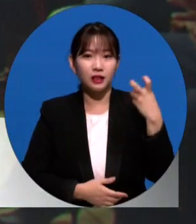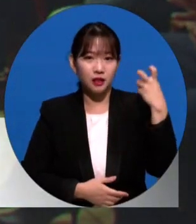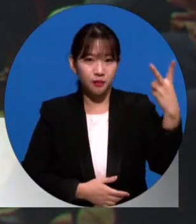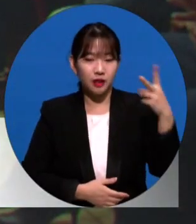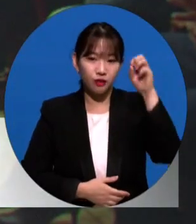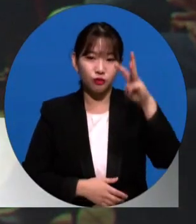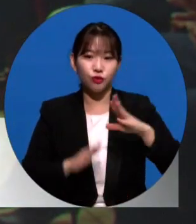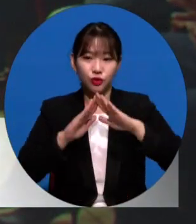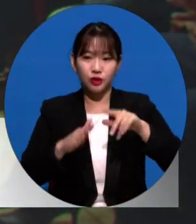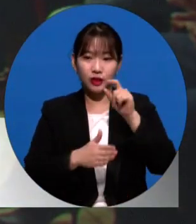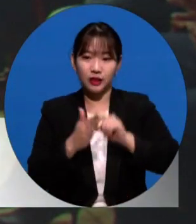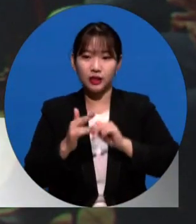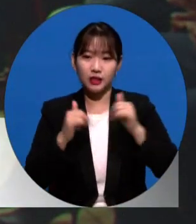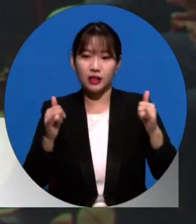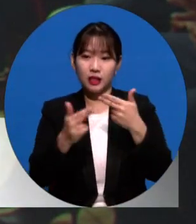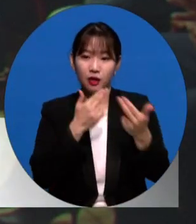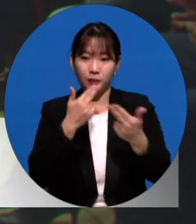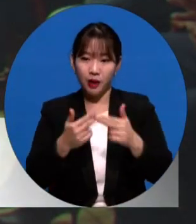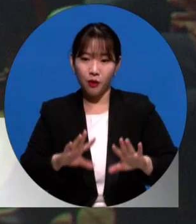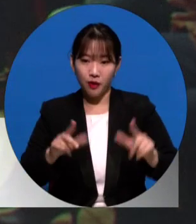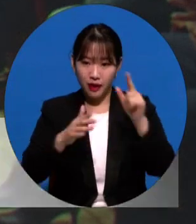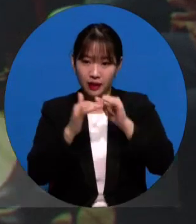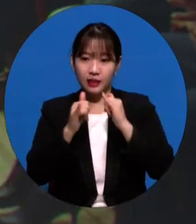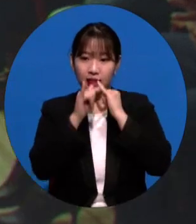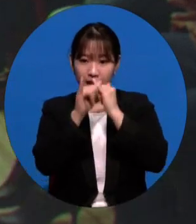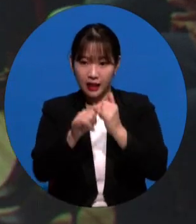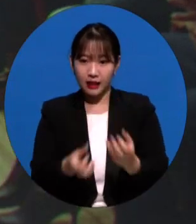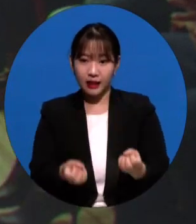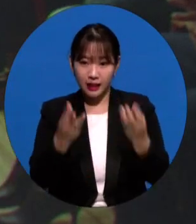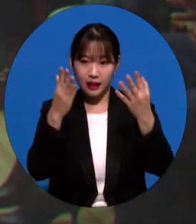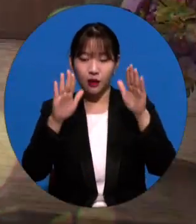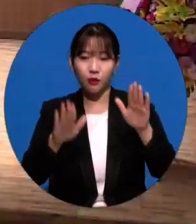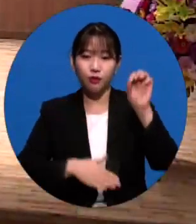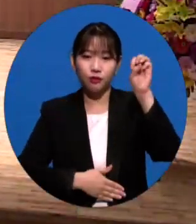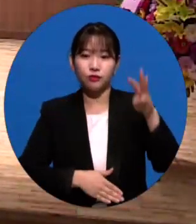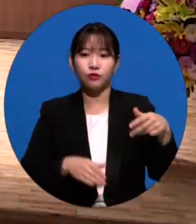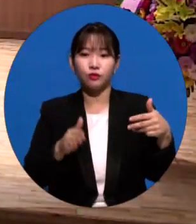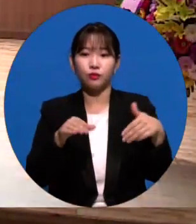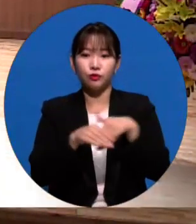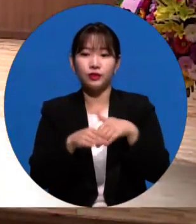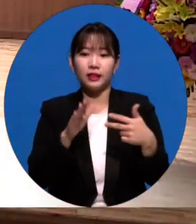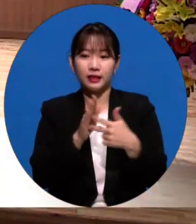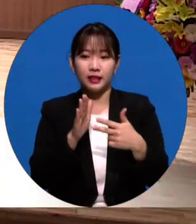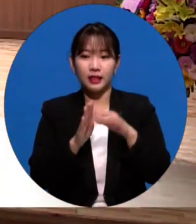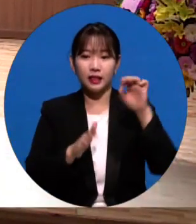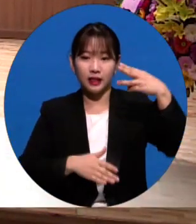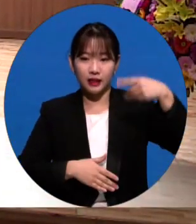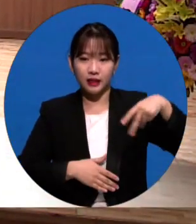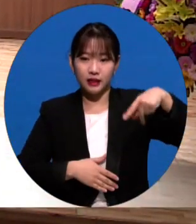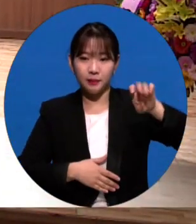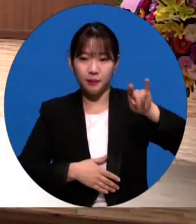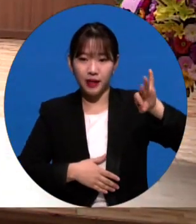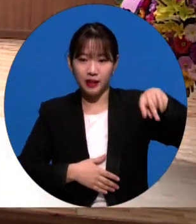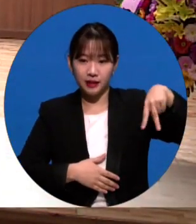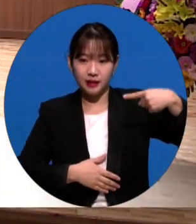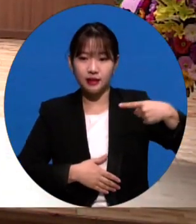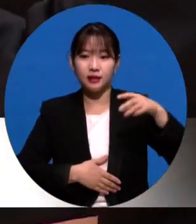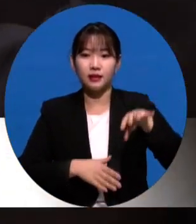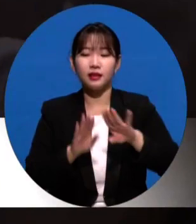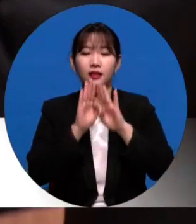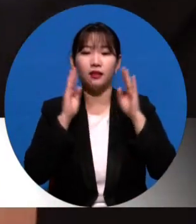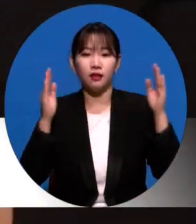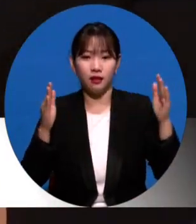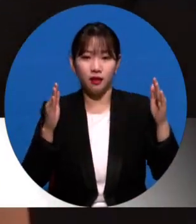2022에 광주 전남 기자협회 올해 기자상 시상식에 오늘 광주문화재단 아트스페이스에서 개최됐습니다